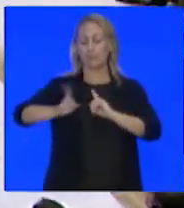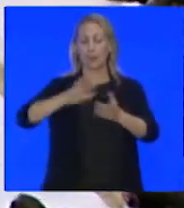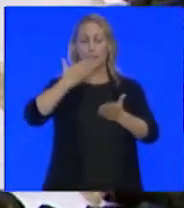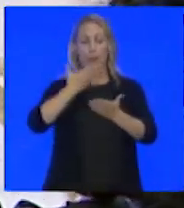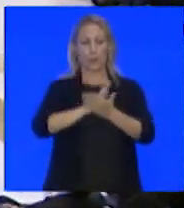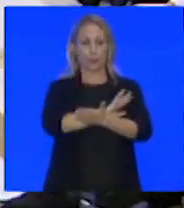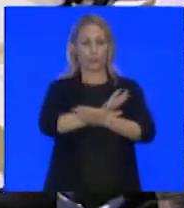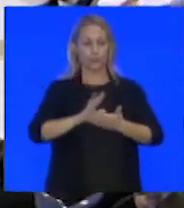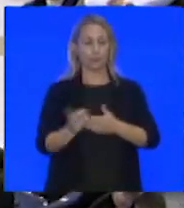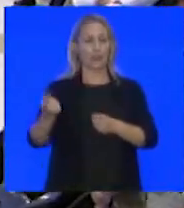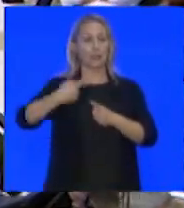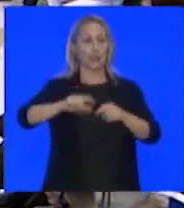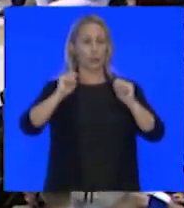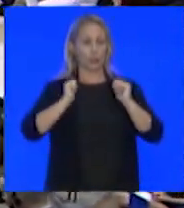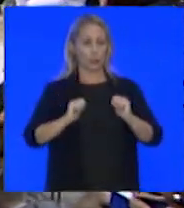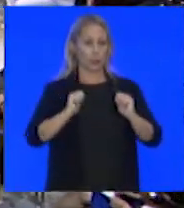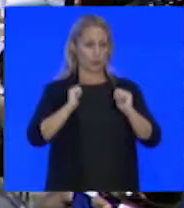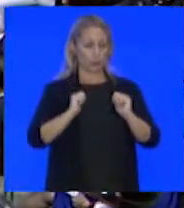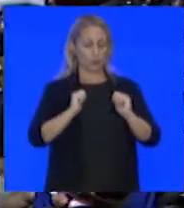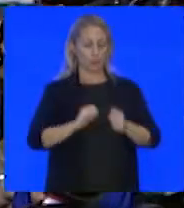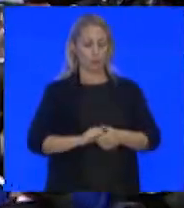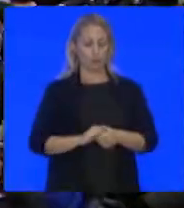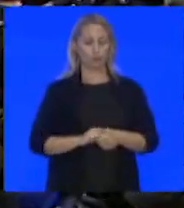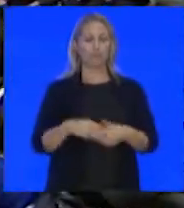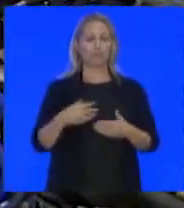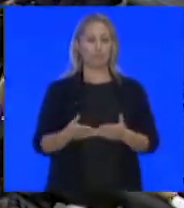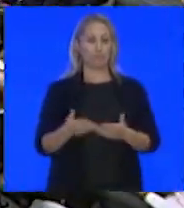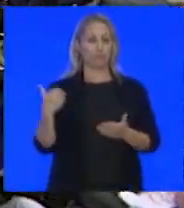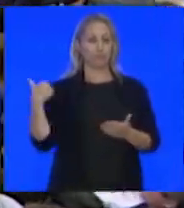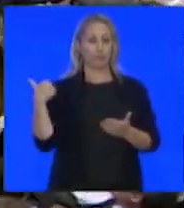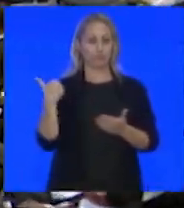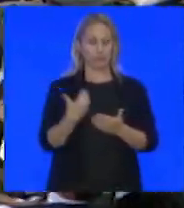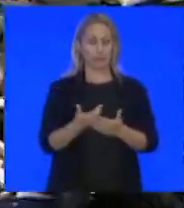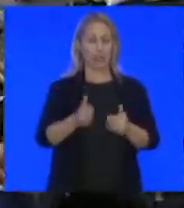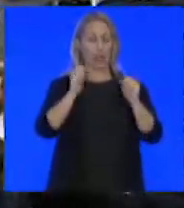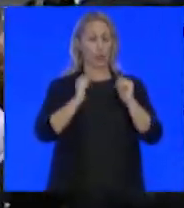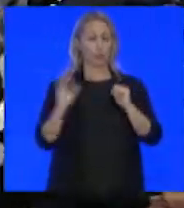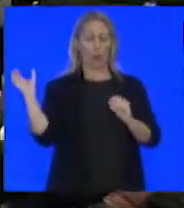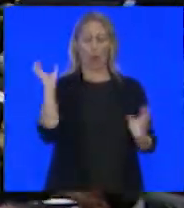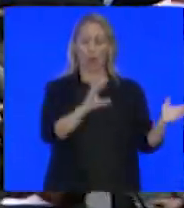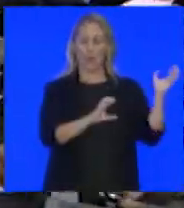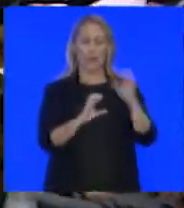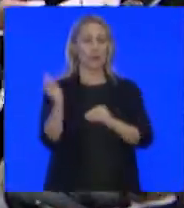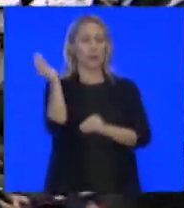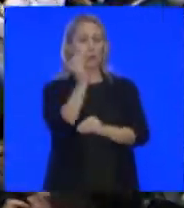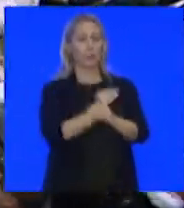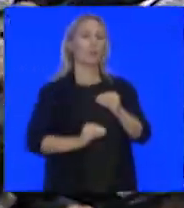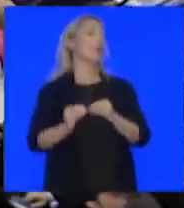Αλλά και στον τουρισμό. Δρομολογούνται ήδη πολλές επενδύσεις, με εμβληματικές αυτές σε